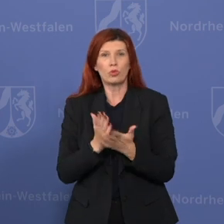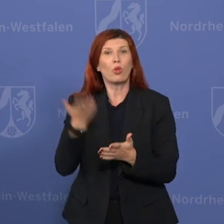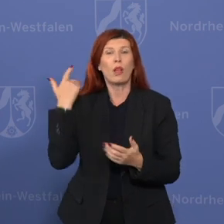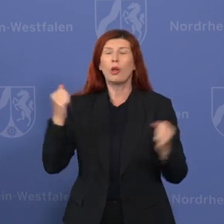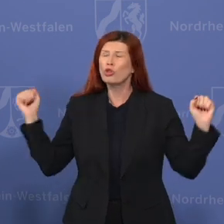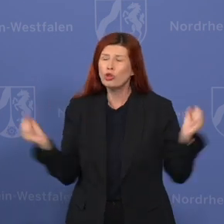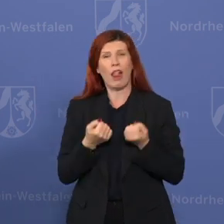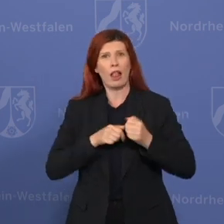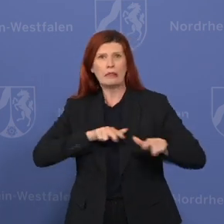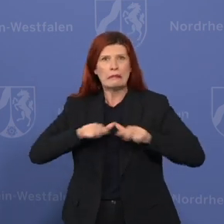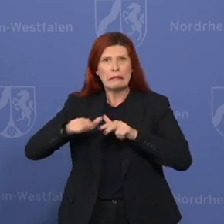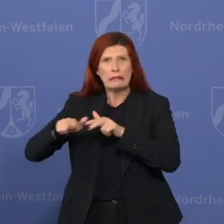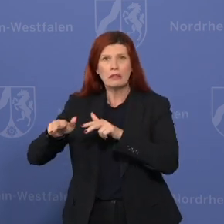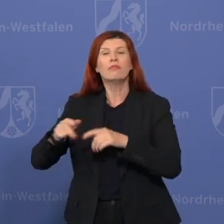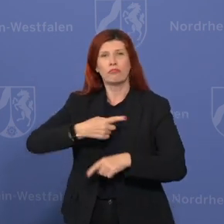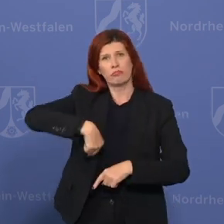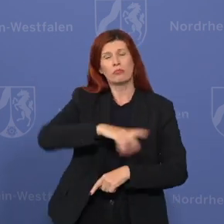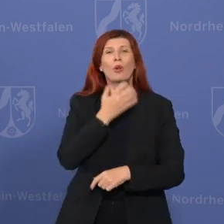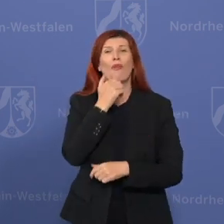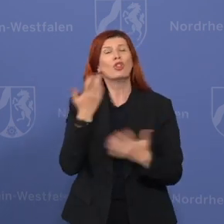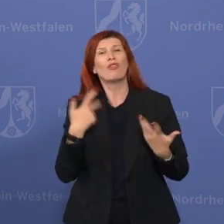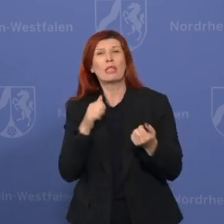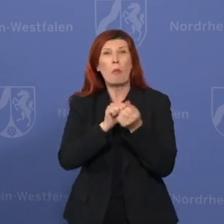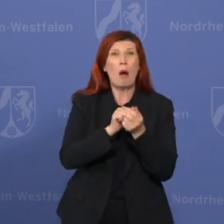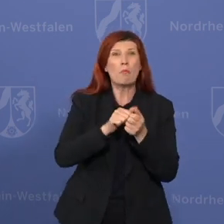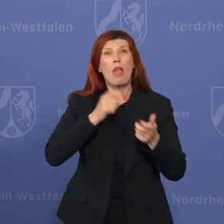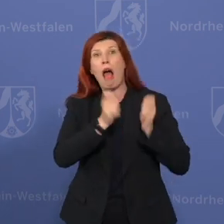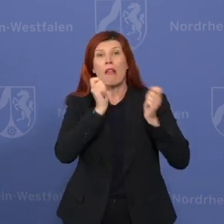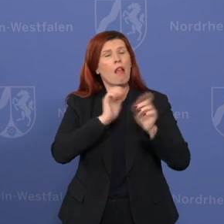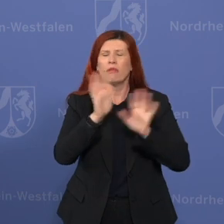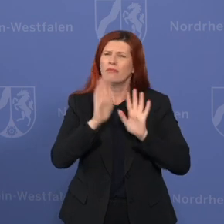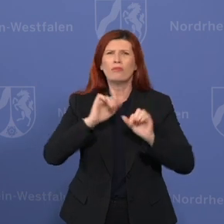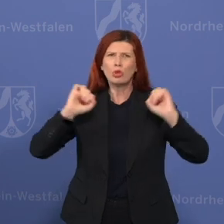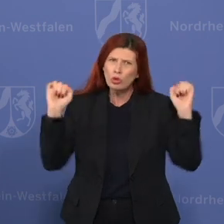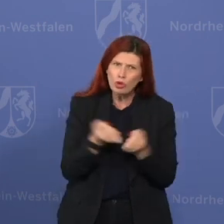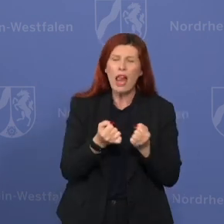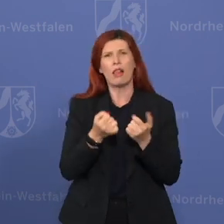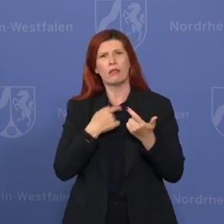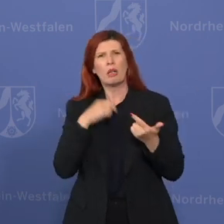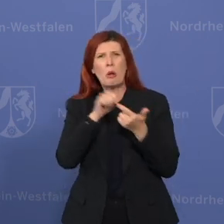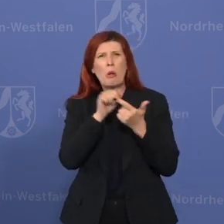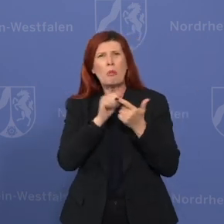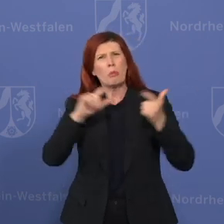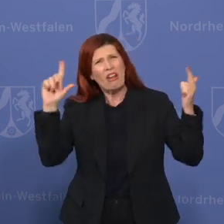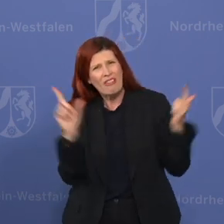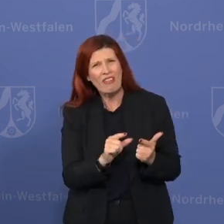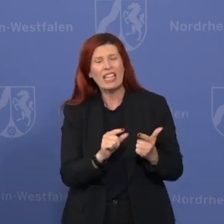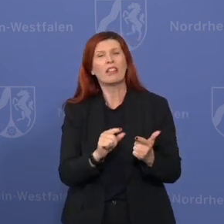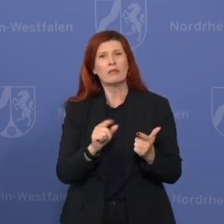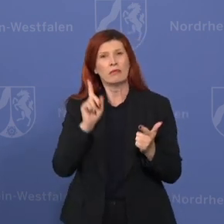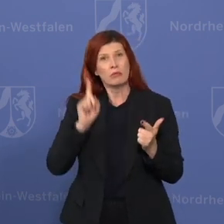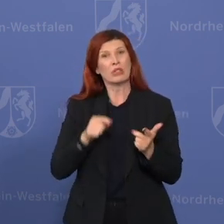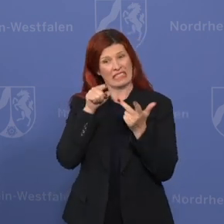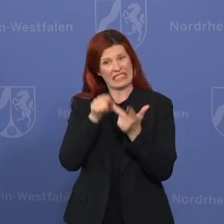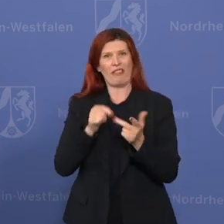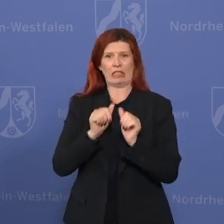schnell, unbürokratisch und wirksam musste die Hilfe sein, die wir anbieten. In einem gewöhnlichen Förderprogramm,